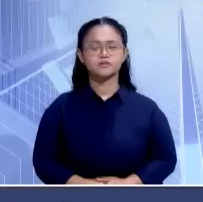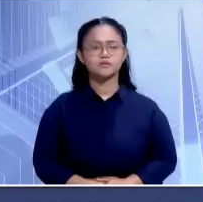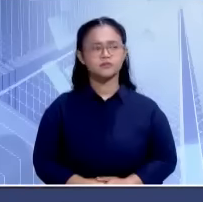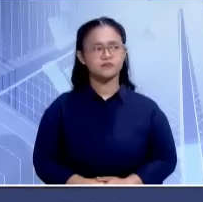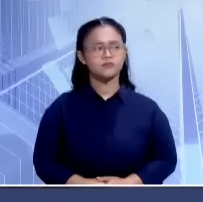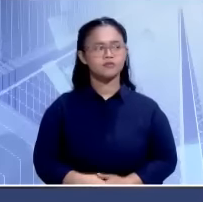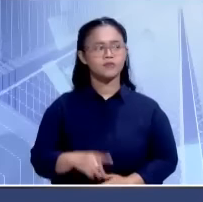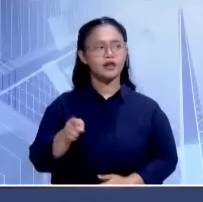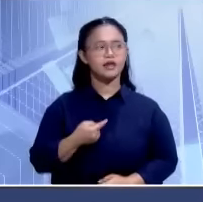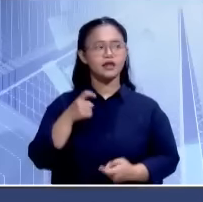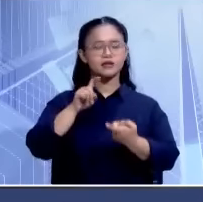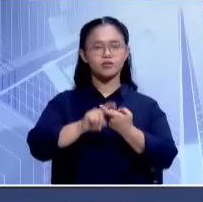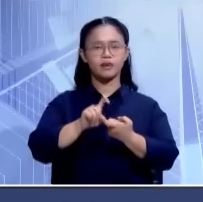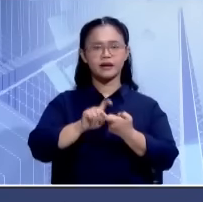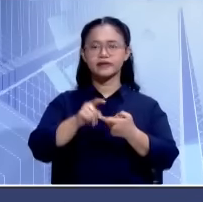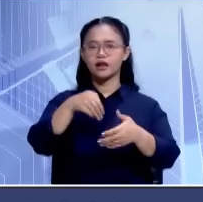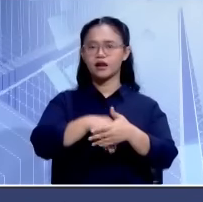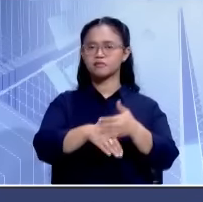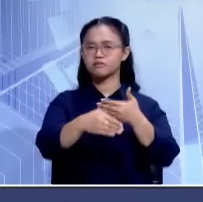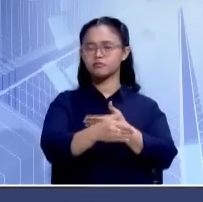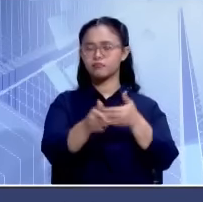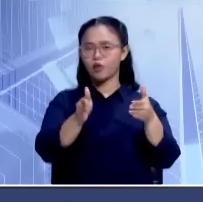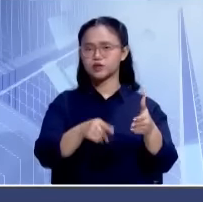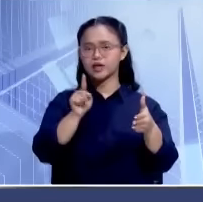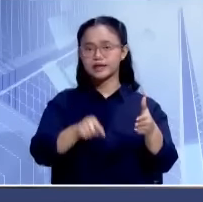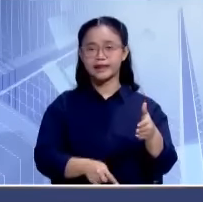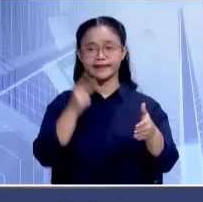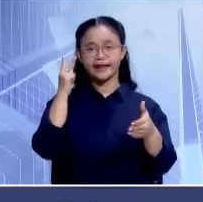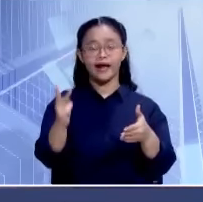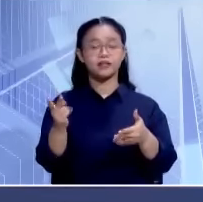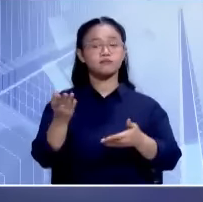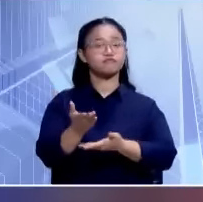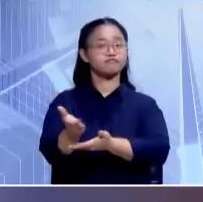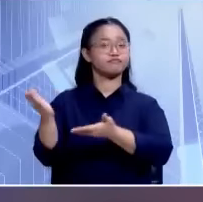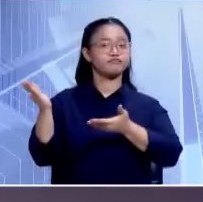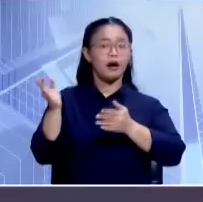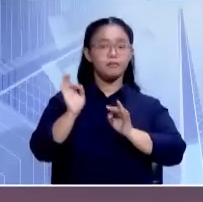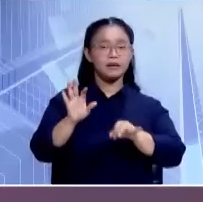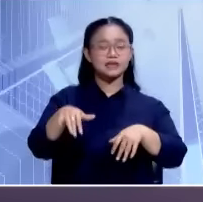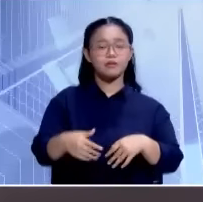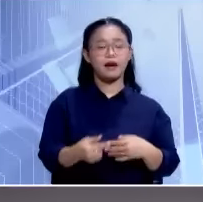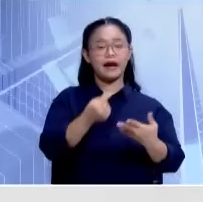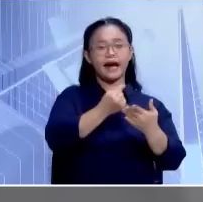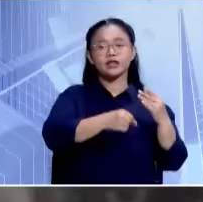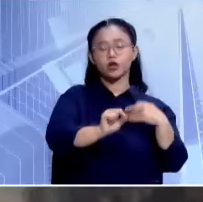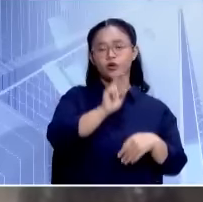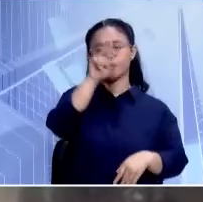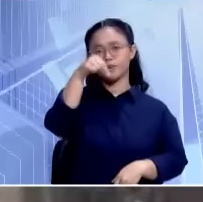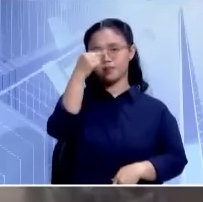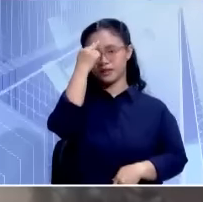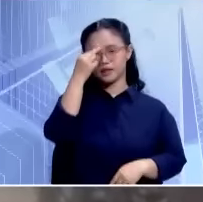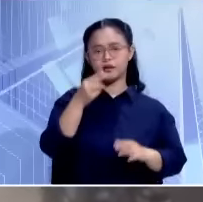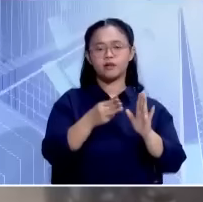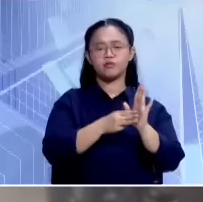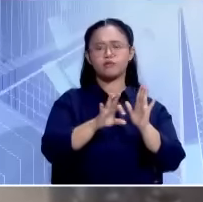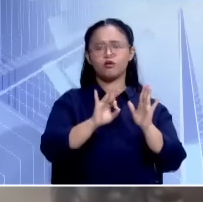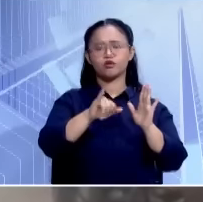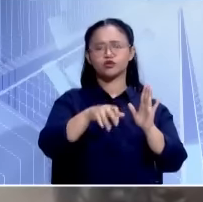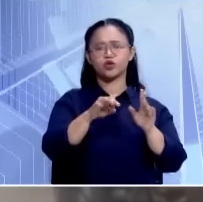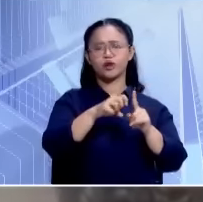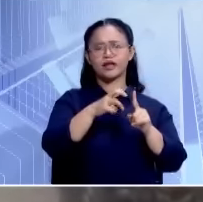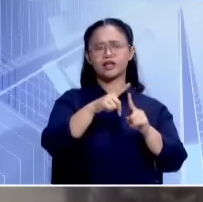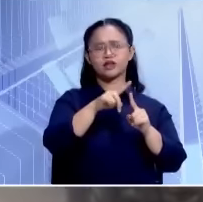Sementara temannya berada di dalam box. Aksi nekat dan berbahaya ini dilakukan tepat di depan kantor Pemkot Mojokerto. Usai